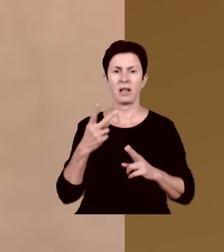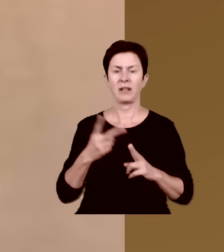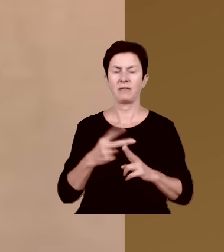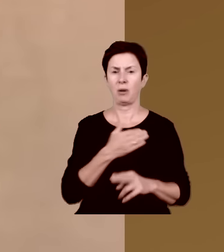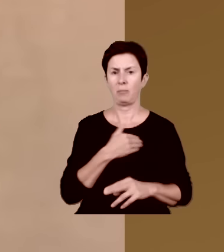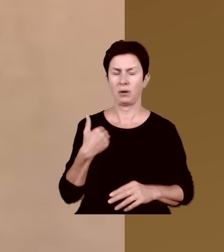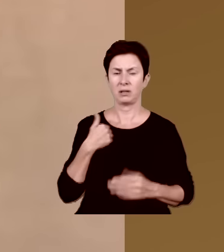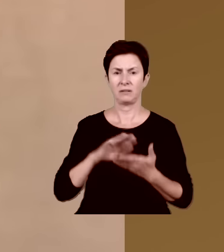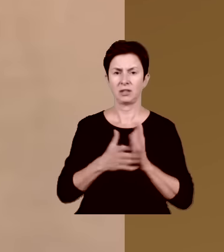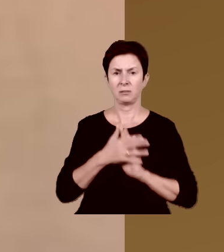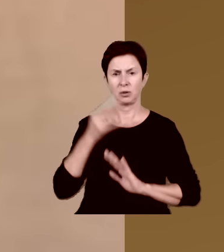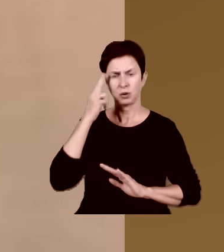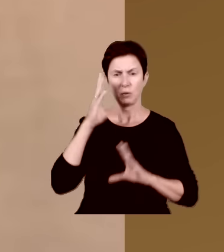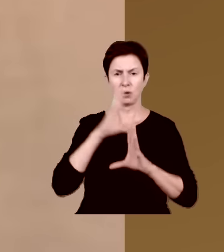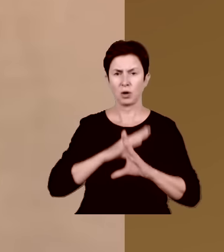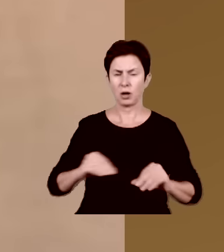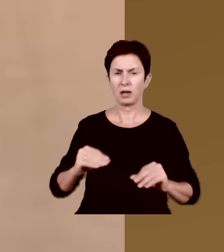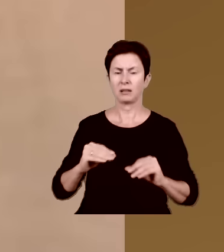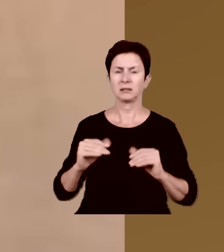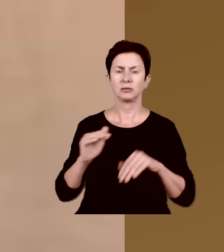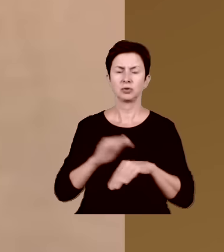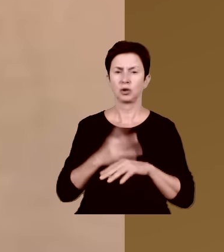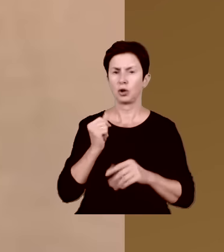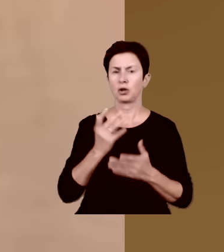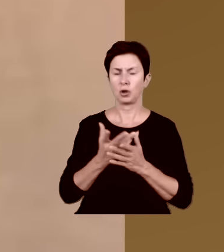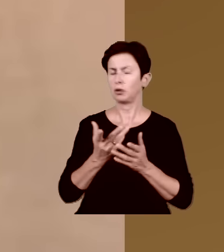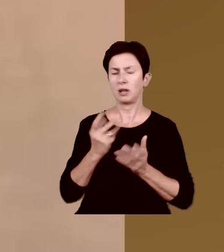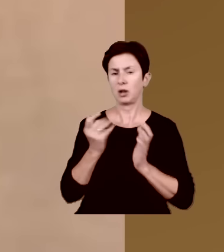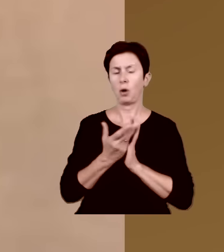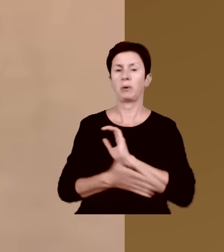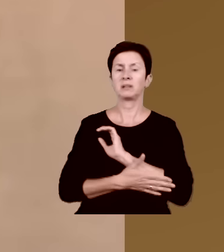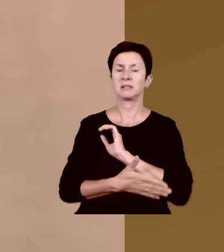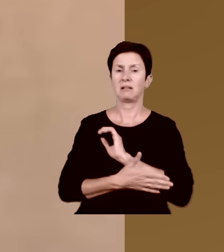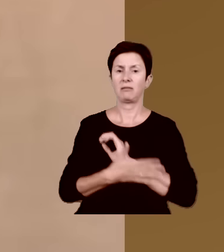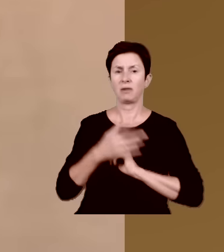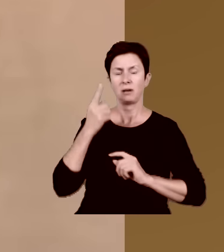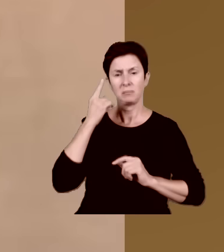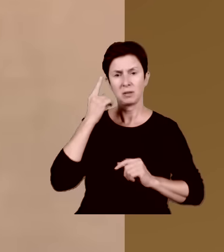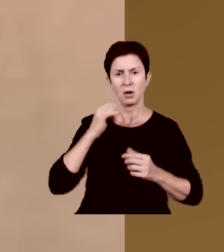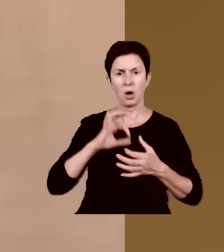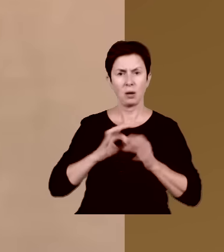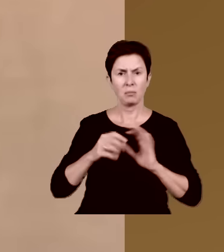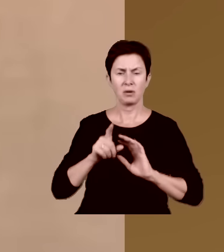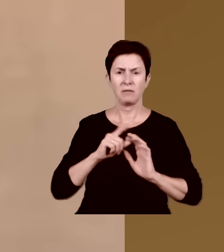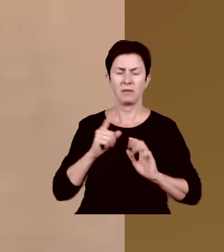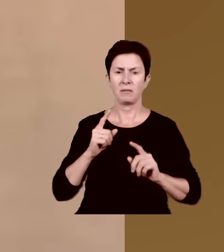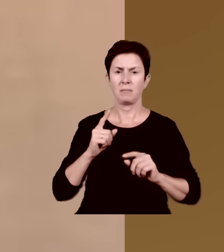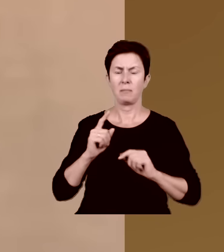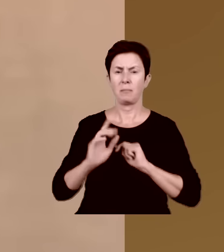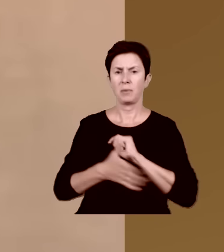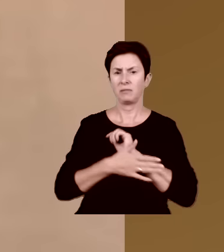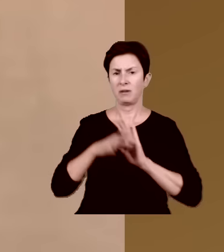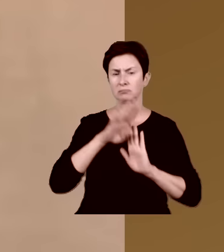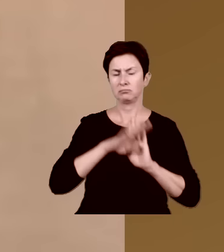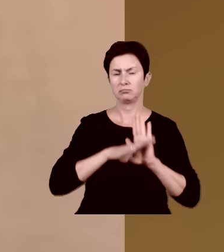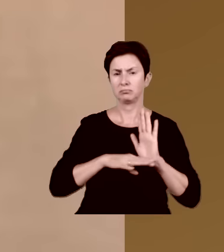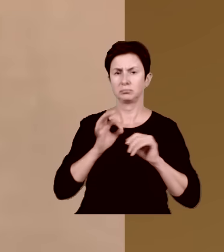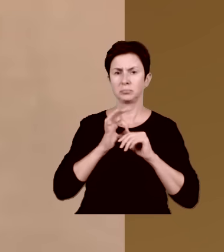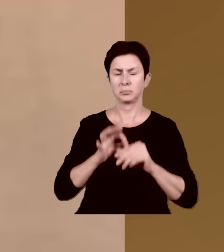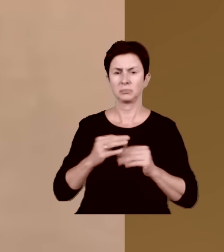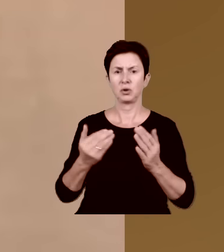Wzajemne zrozumienie, tolerancja, pojednanie to nie tylko podstawowe idee olimpijskie, to także fragment i fundament standardów, którymi kieruje się nowa